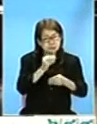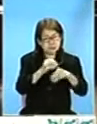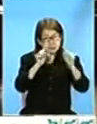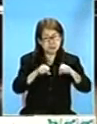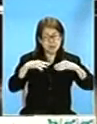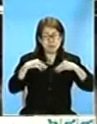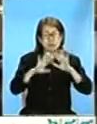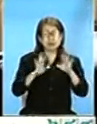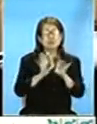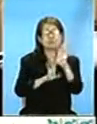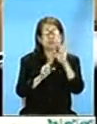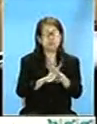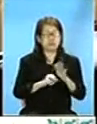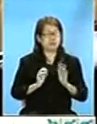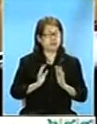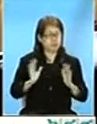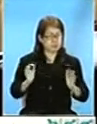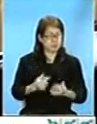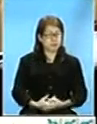ณนะ